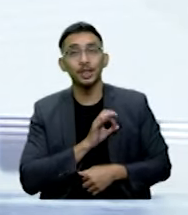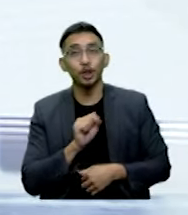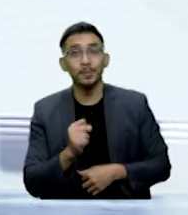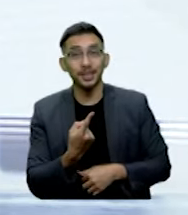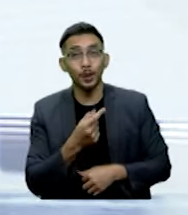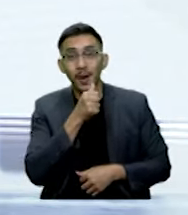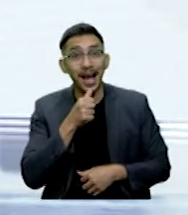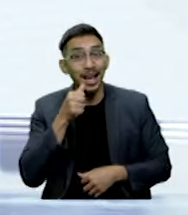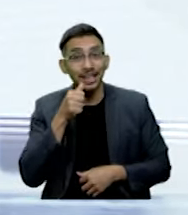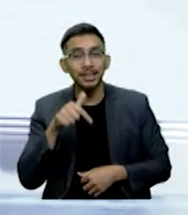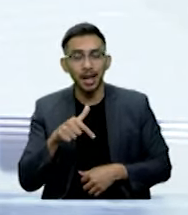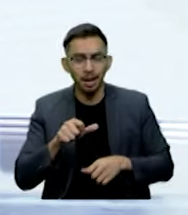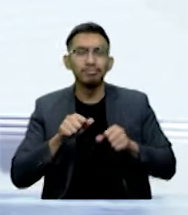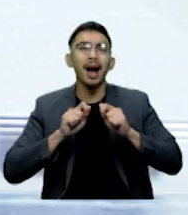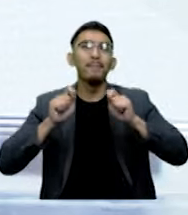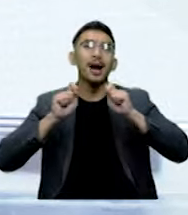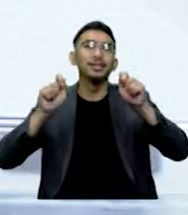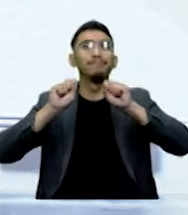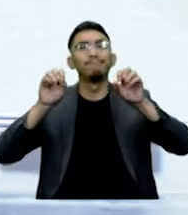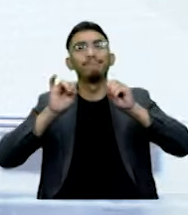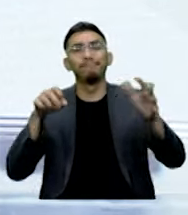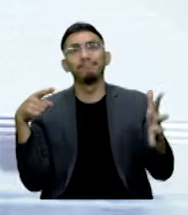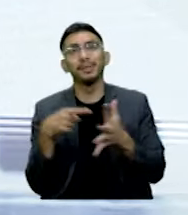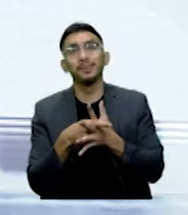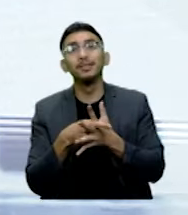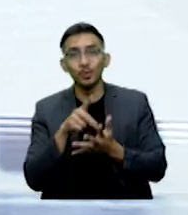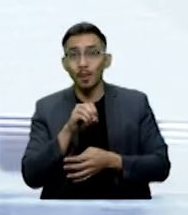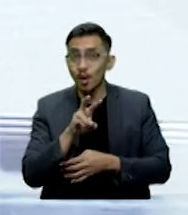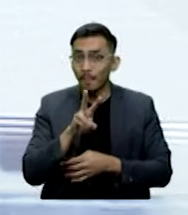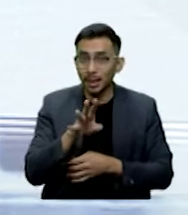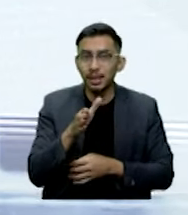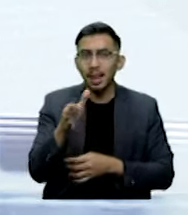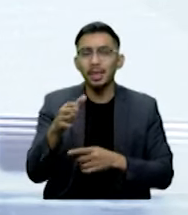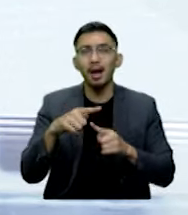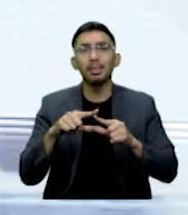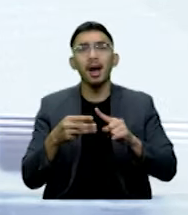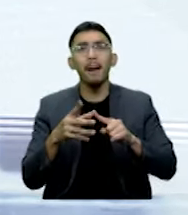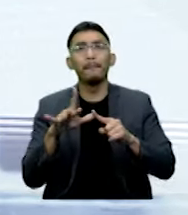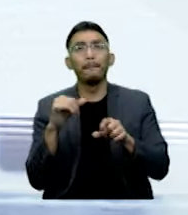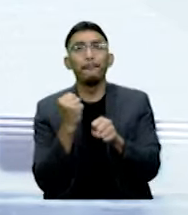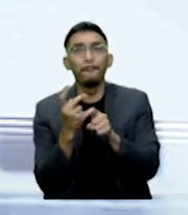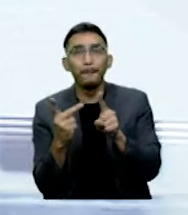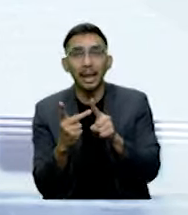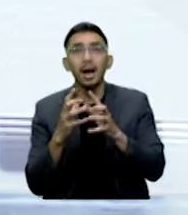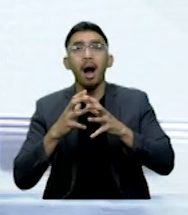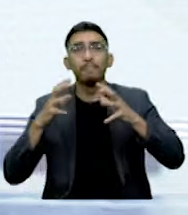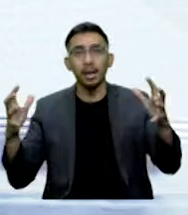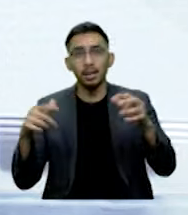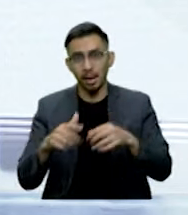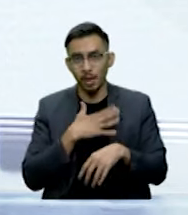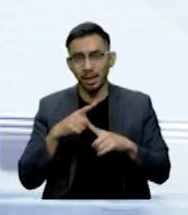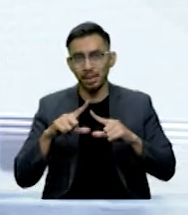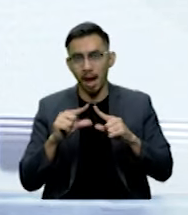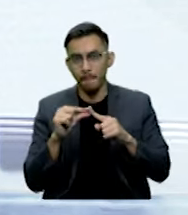Pemirsa, calon presiden nomor urut 1 Anies Baswedan melanjutkan kampanye Pilpres 2024 dengan menghadiri tablik akbar di Kabupaten Tapanuli Tengah,